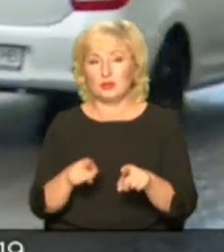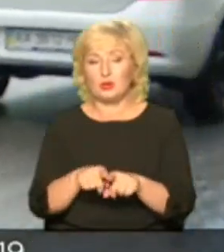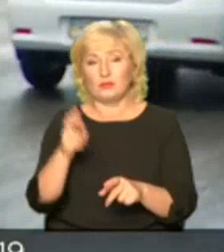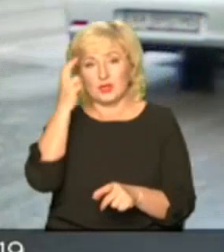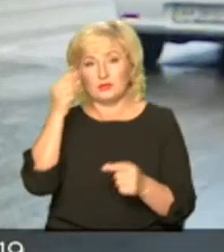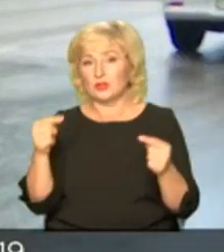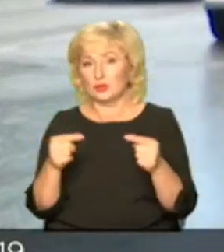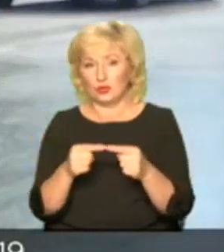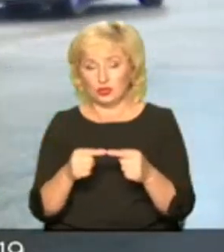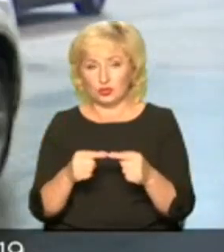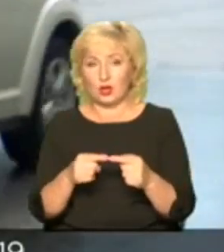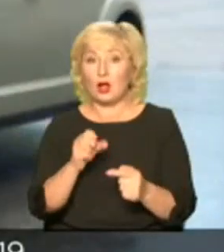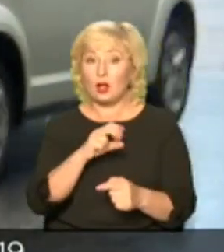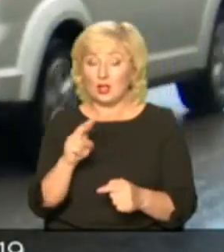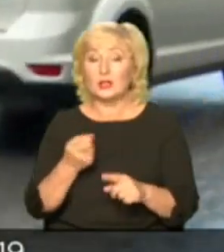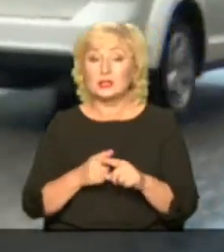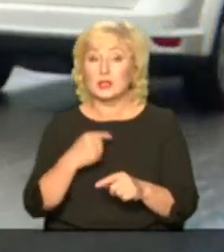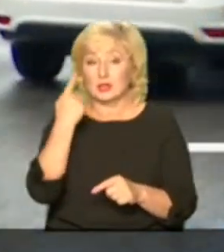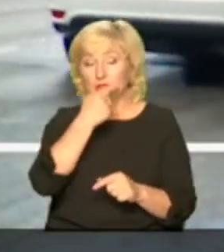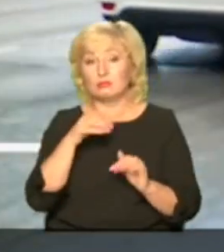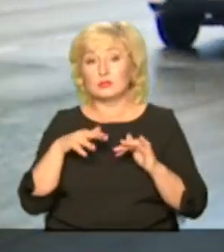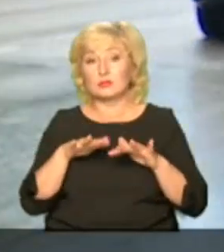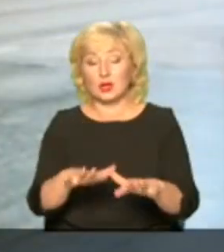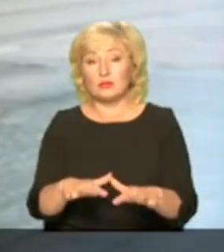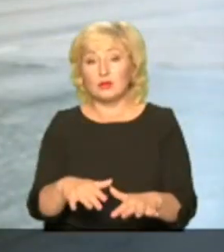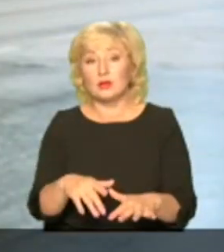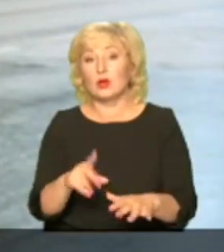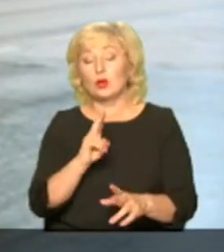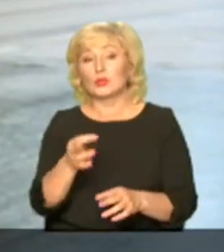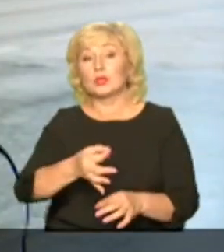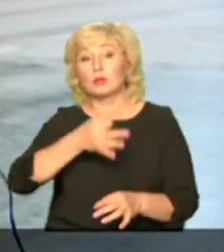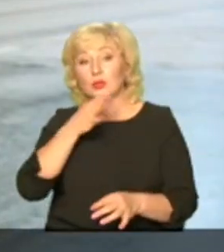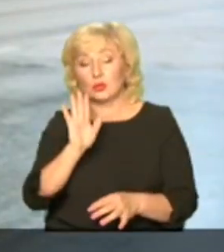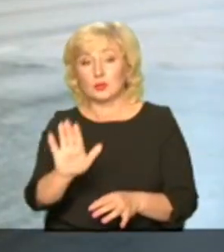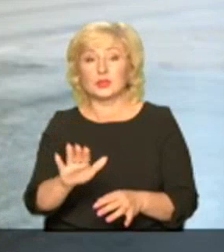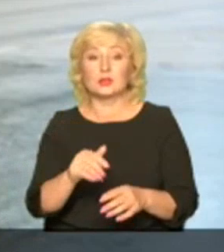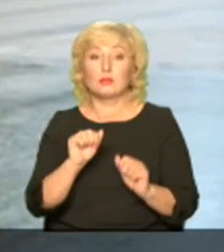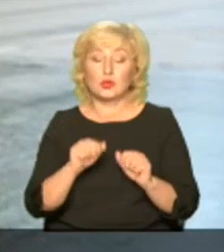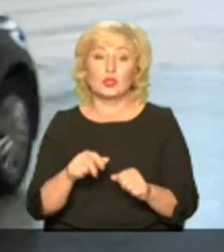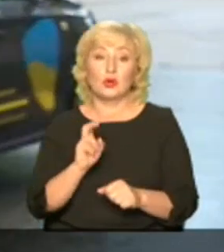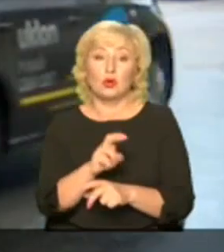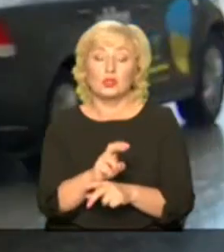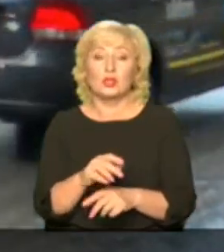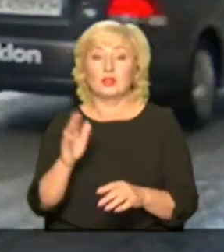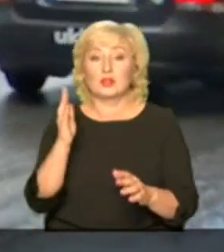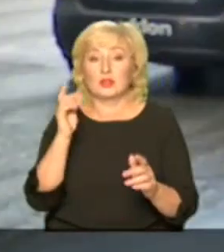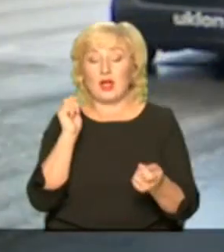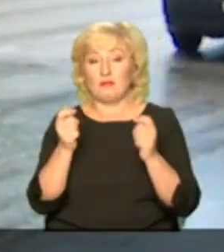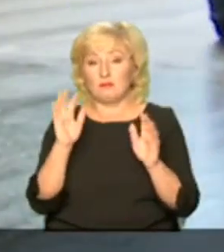точно. Але це справа кожного, хто кому це подобається, звісно, може ходити на вечірки,